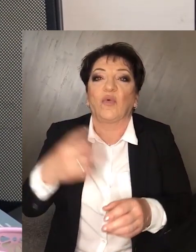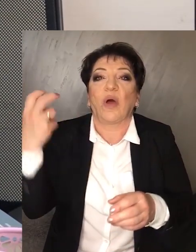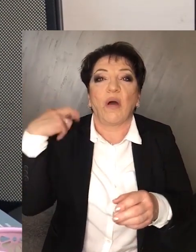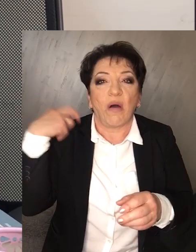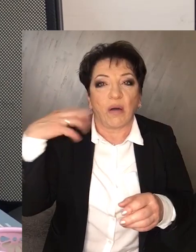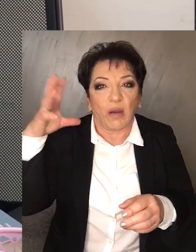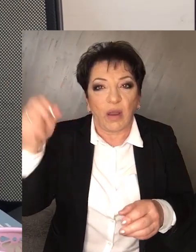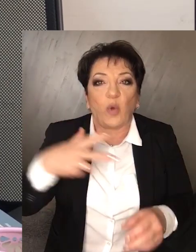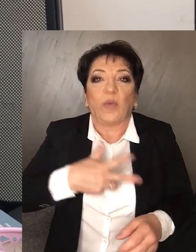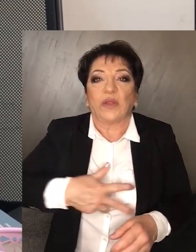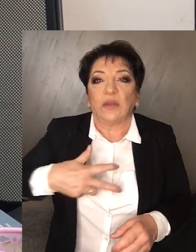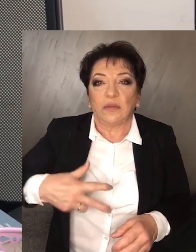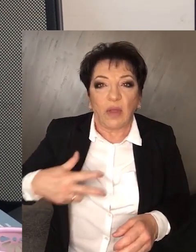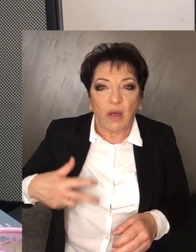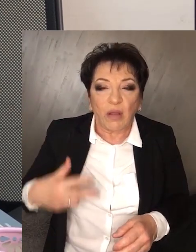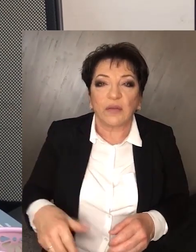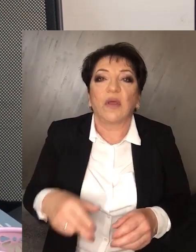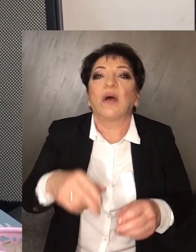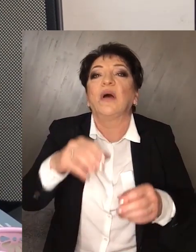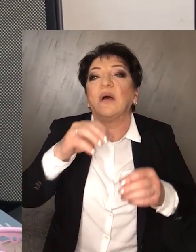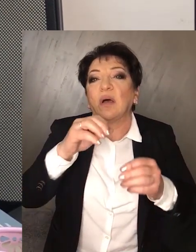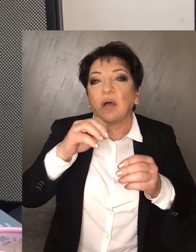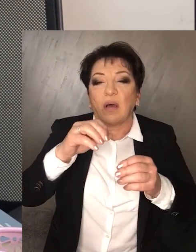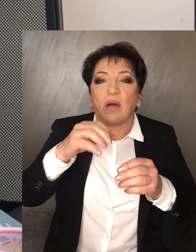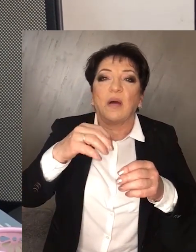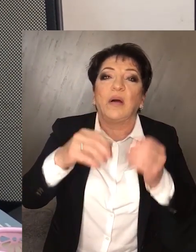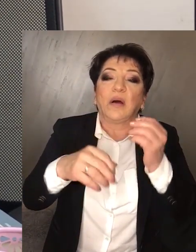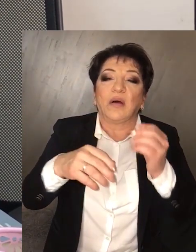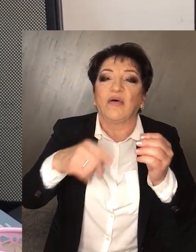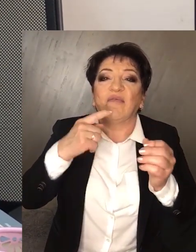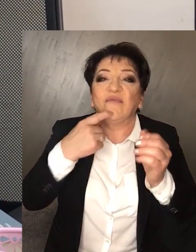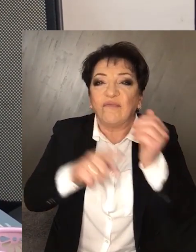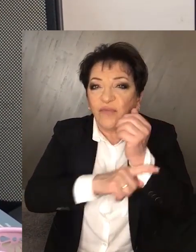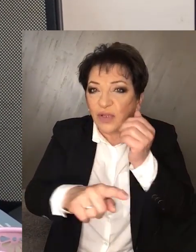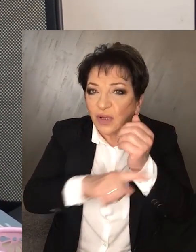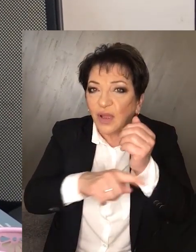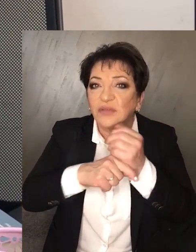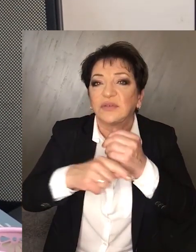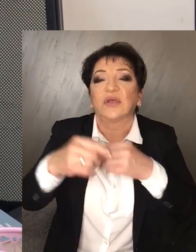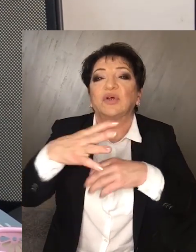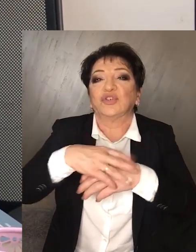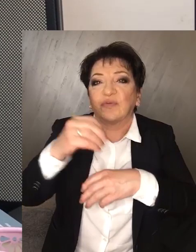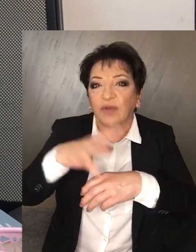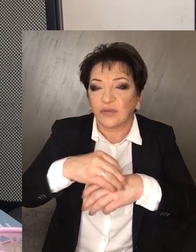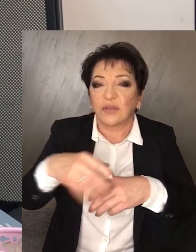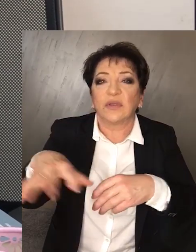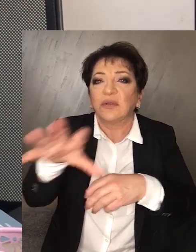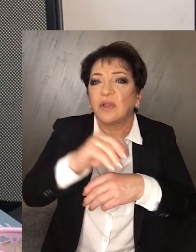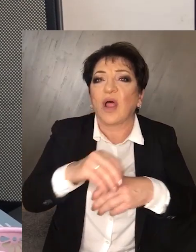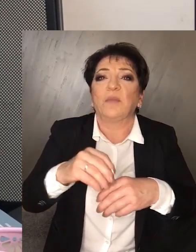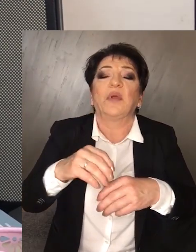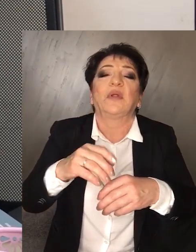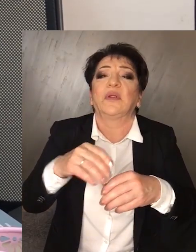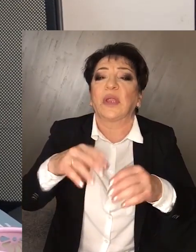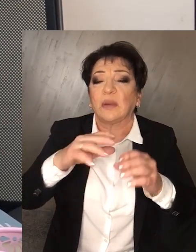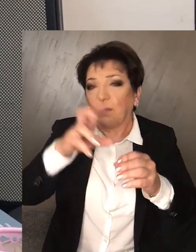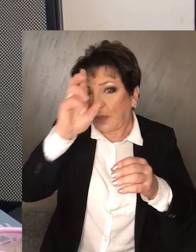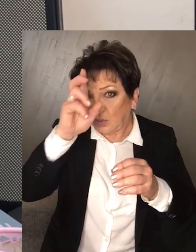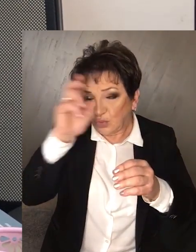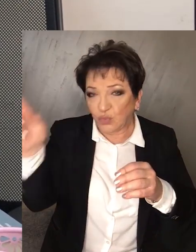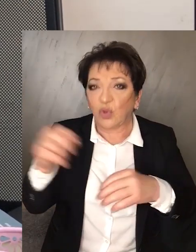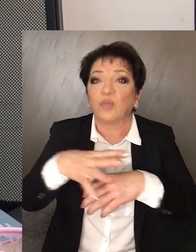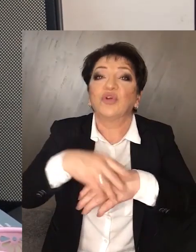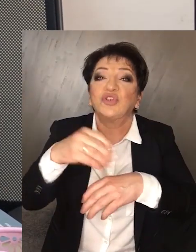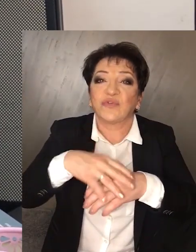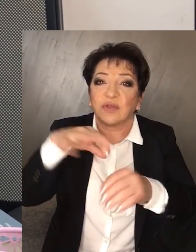նախաձեռնությամբ շատ մեծ աշխատանքներ են տարվում Անգլիայում, Դանիայում, սկանդինավյան երկրներում, ընդհանրապես Եվրոպայի